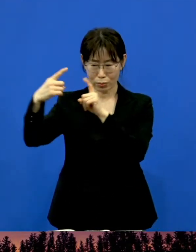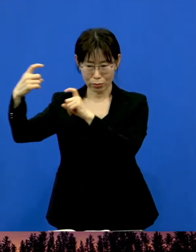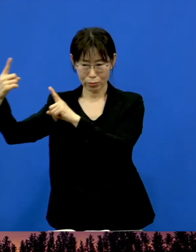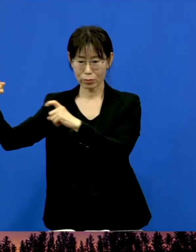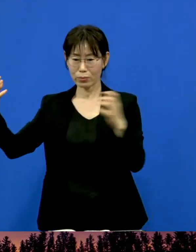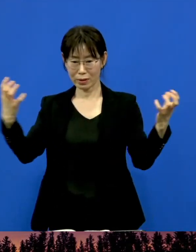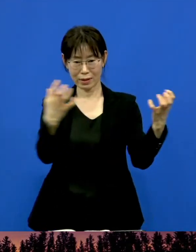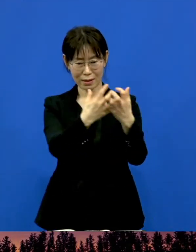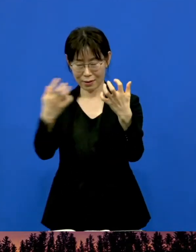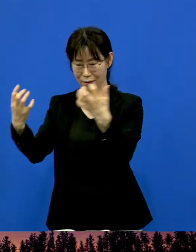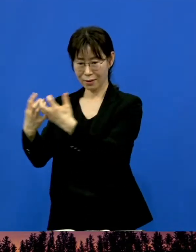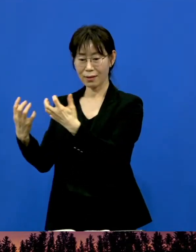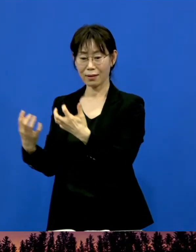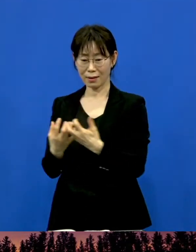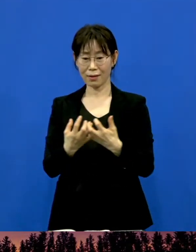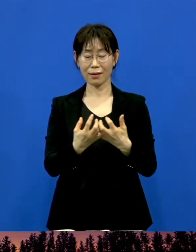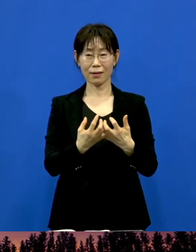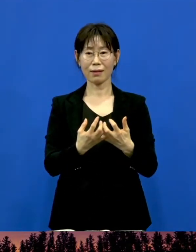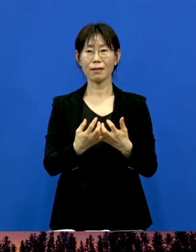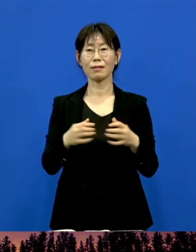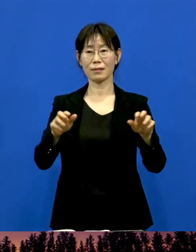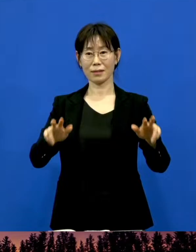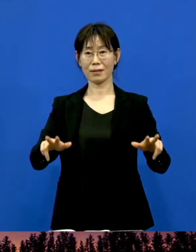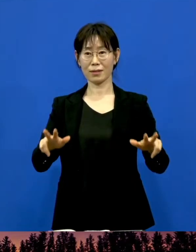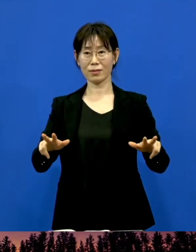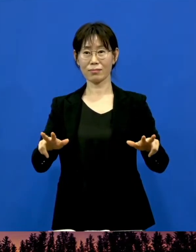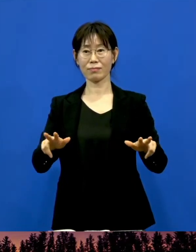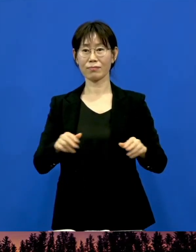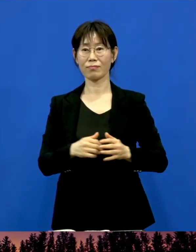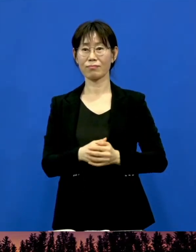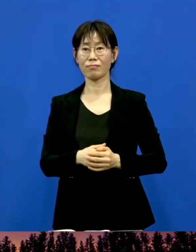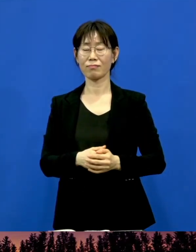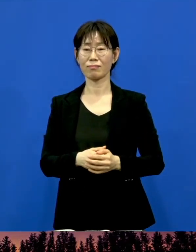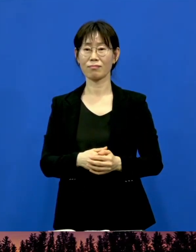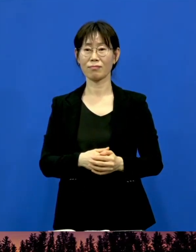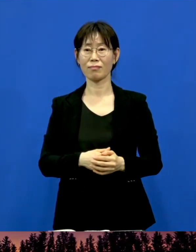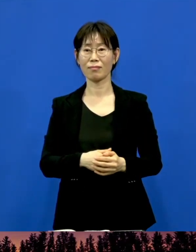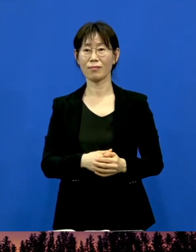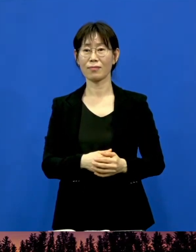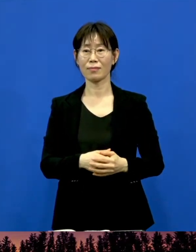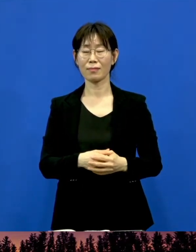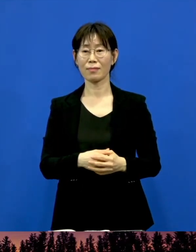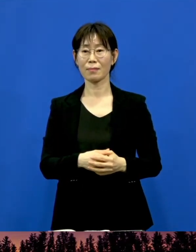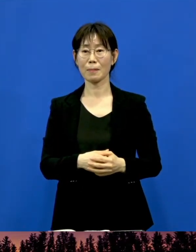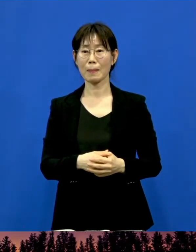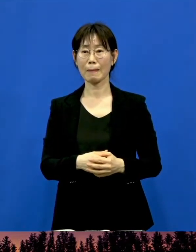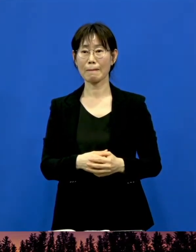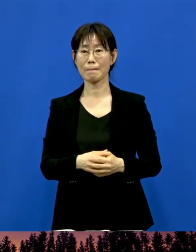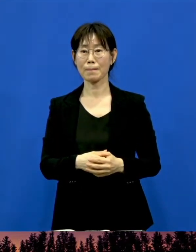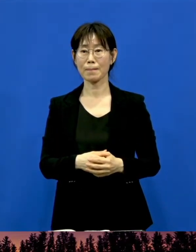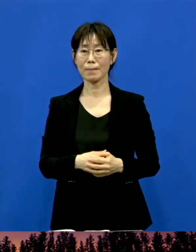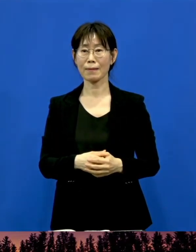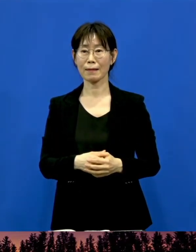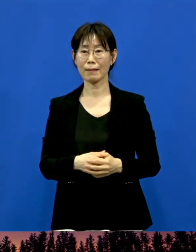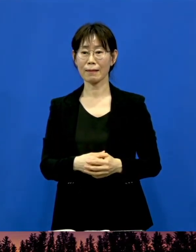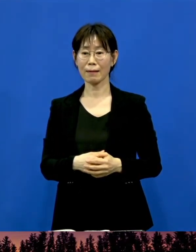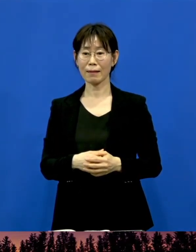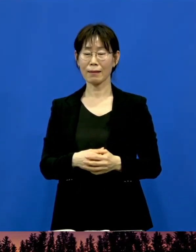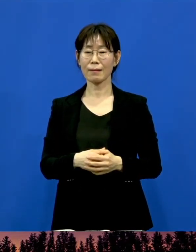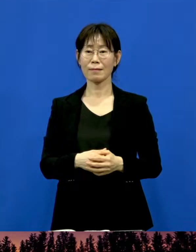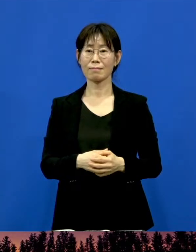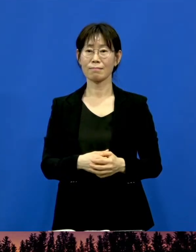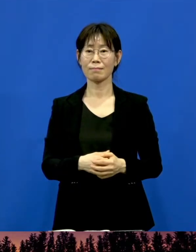우리를 자극하는 자극의 끝에 마약이 있다는 거예요. 더 이상 쓸 게 없으니까 마약으로 가야